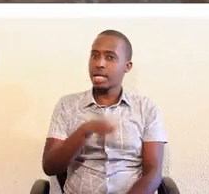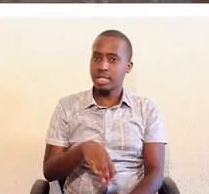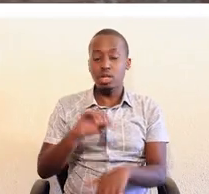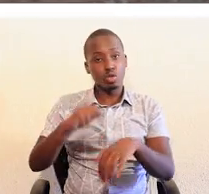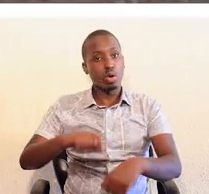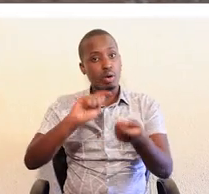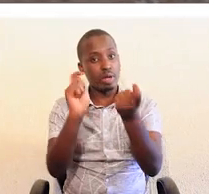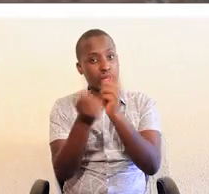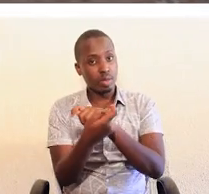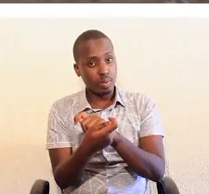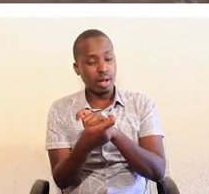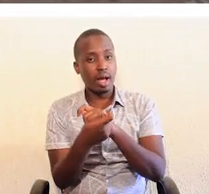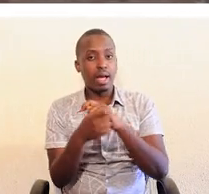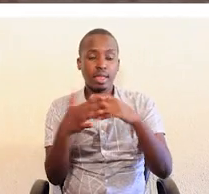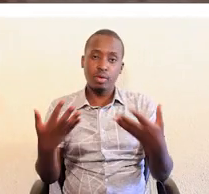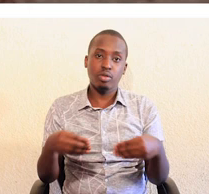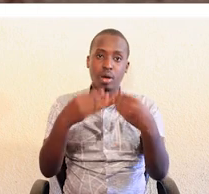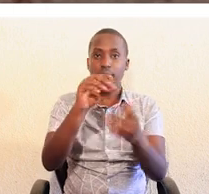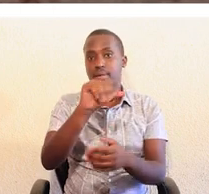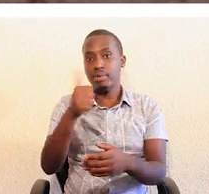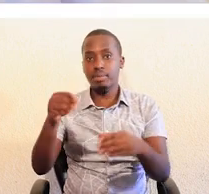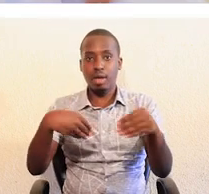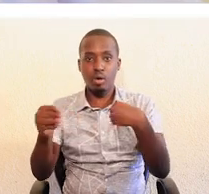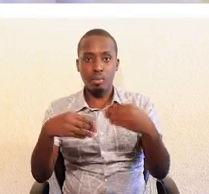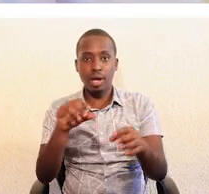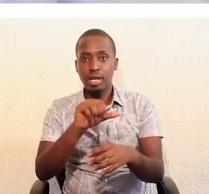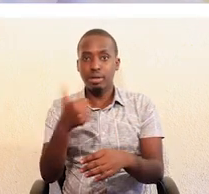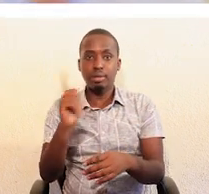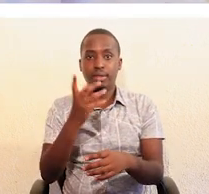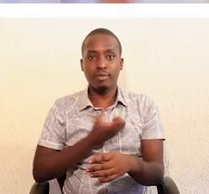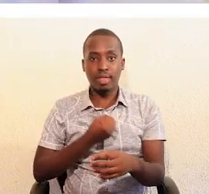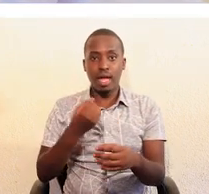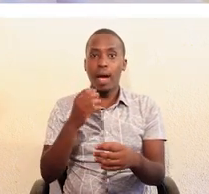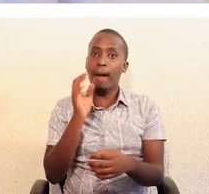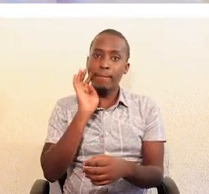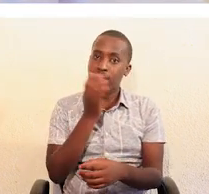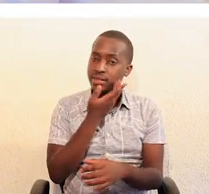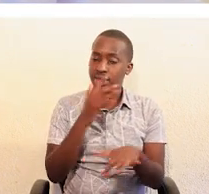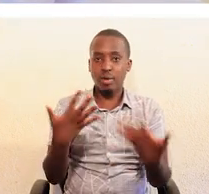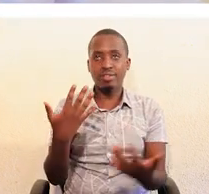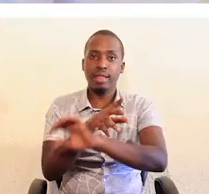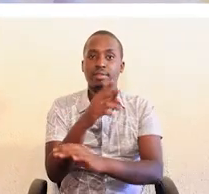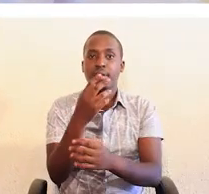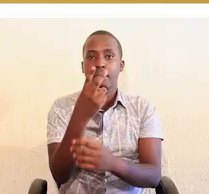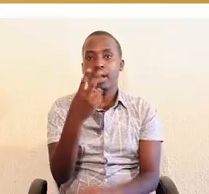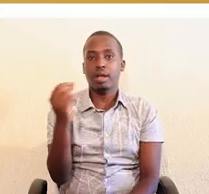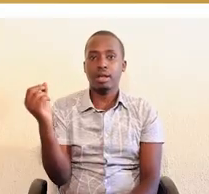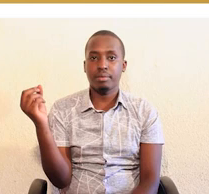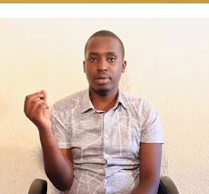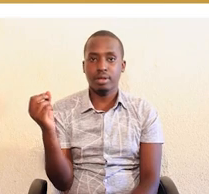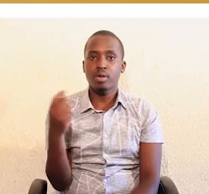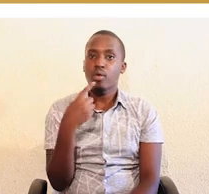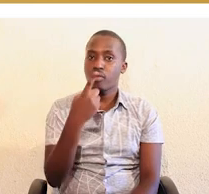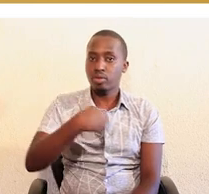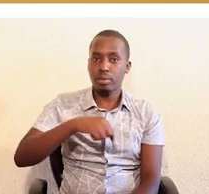kuyihindura dushobora kubaha ibindi byangombwa n'ibitagira amazi n'ibitagira umuriro Inayo mpamvu